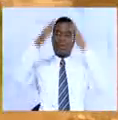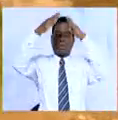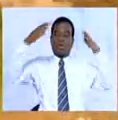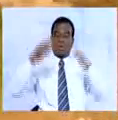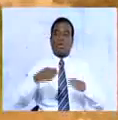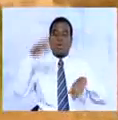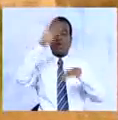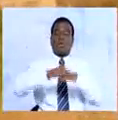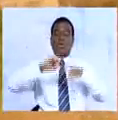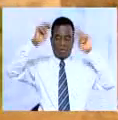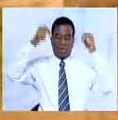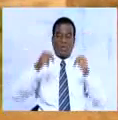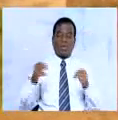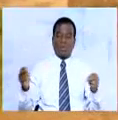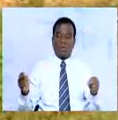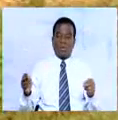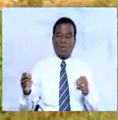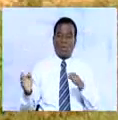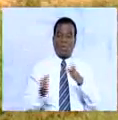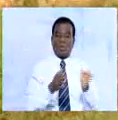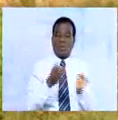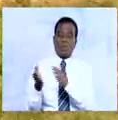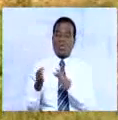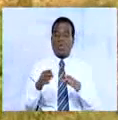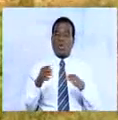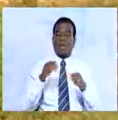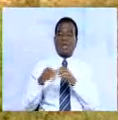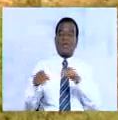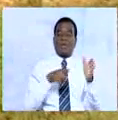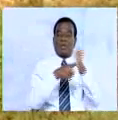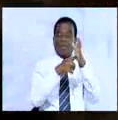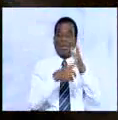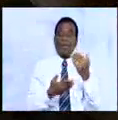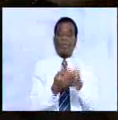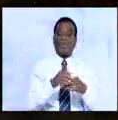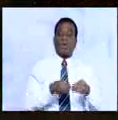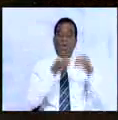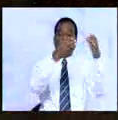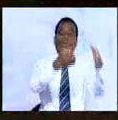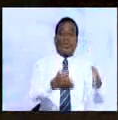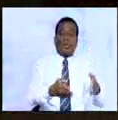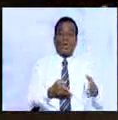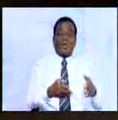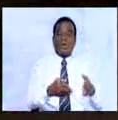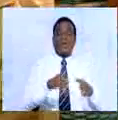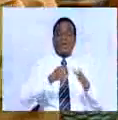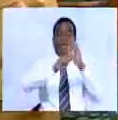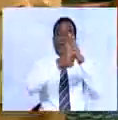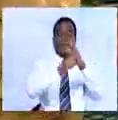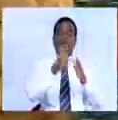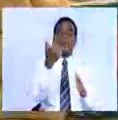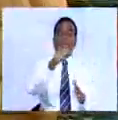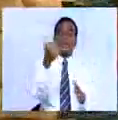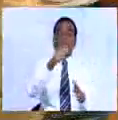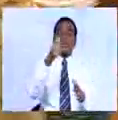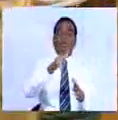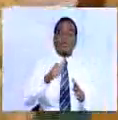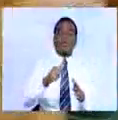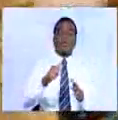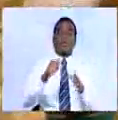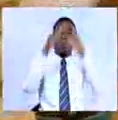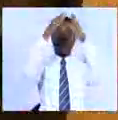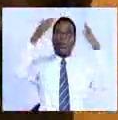le thème « La mobilité urbaine » a été marquée par la remise officielle et symbolique des clés de 10 maisons aux